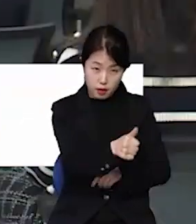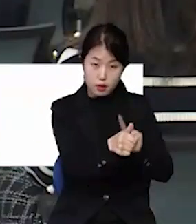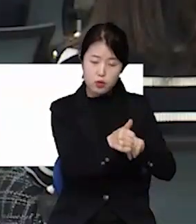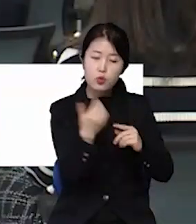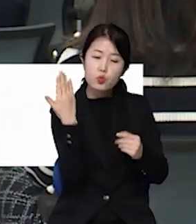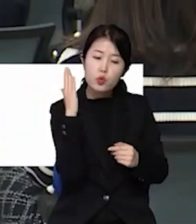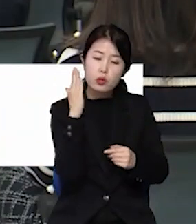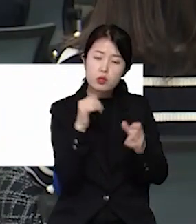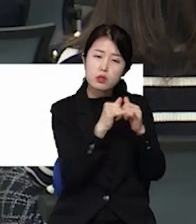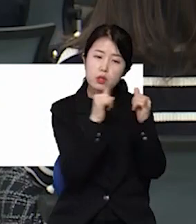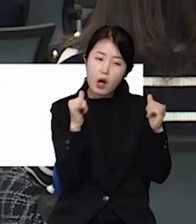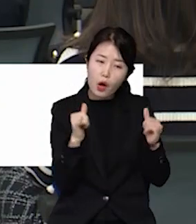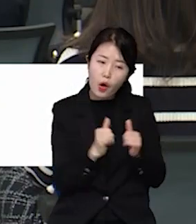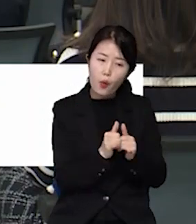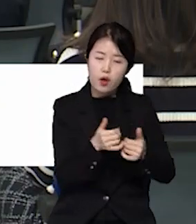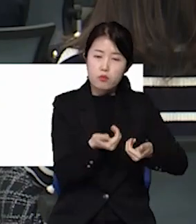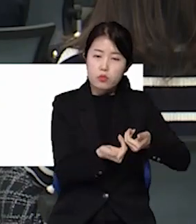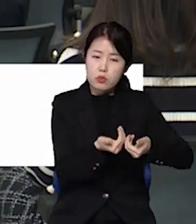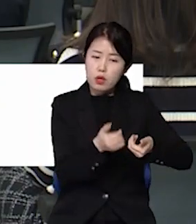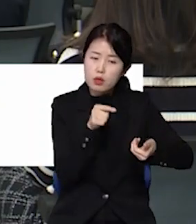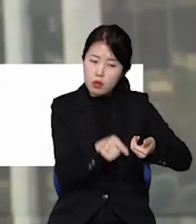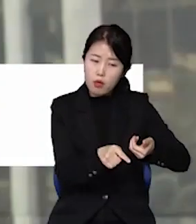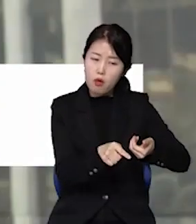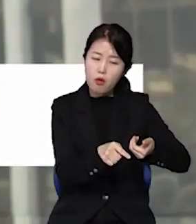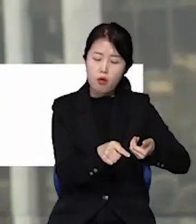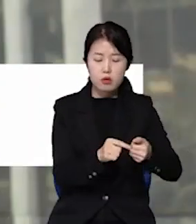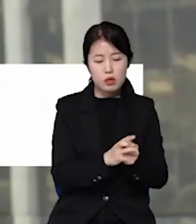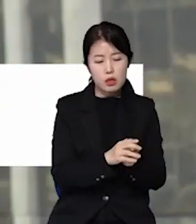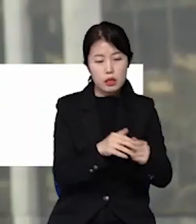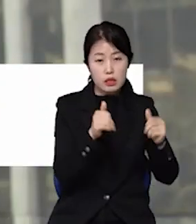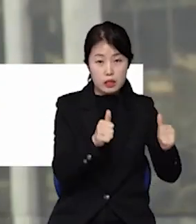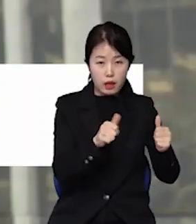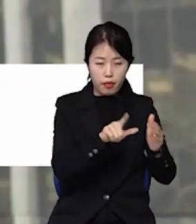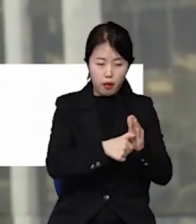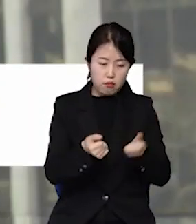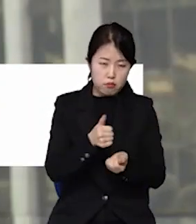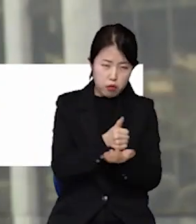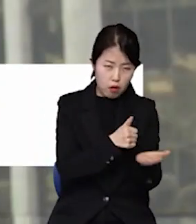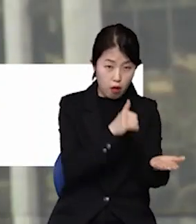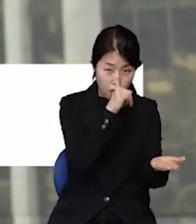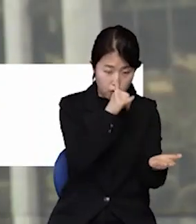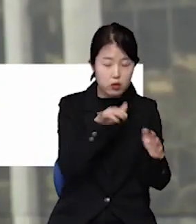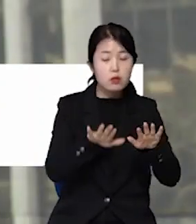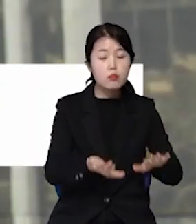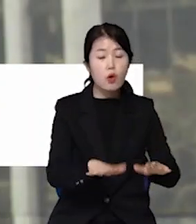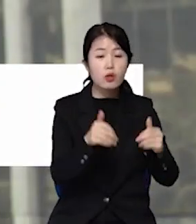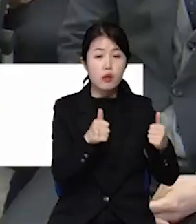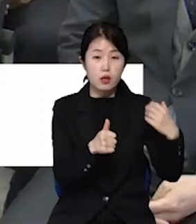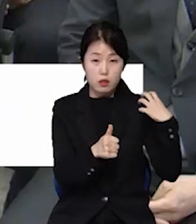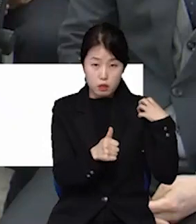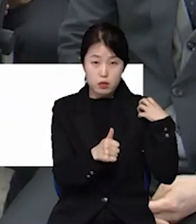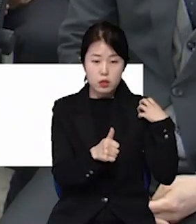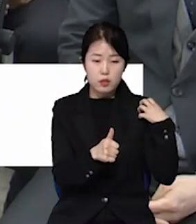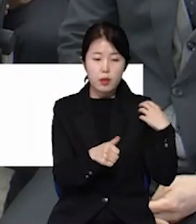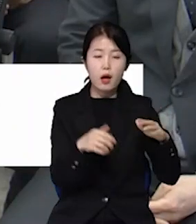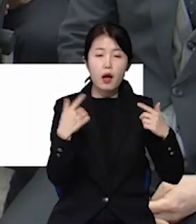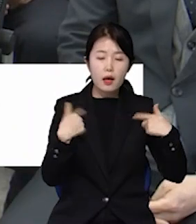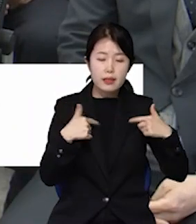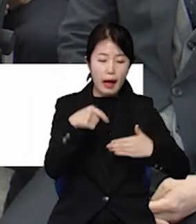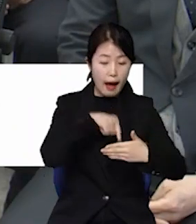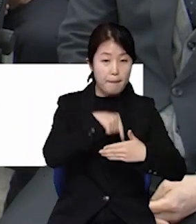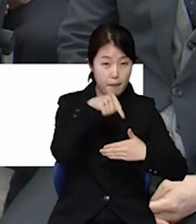최근 사회적으로 민감한 갈등이 사법 영역으로 몰려드는 경향이 있다며 법관들은 법정 안팎에서